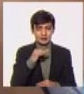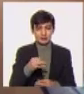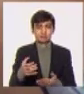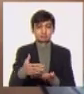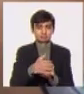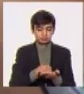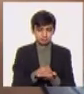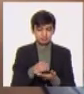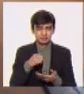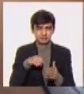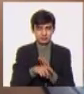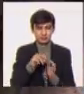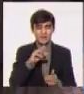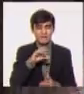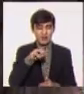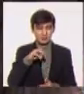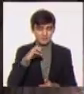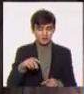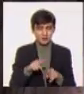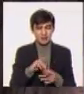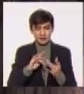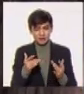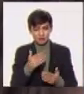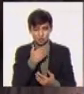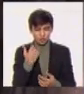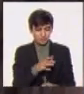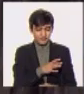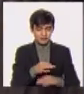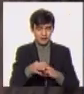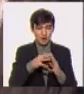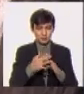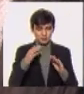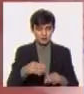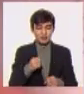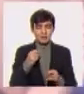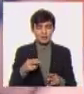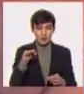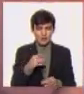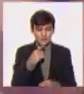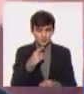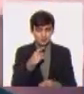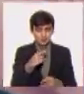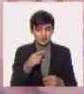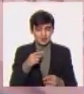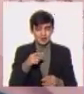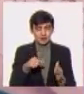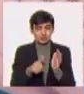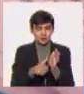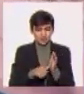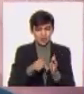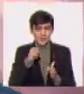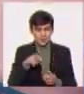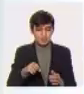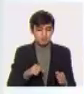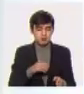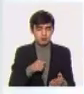облысында 26 елді мекенде интернет мүлдем жоқ. Облыстық білім басқармасы мамандары бұл мәселе 6 сәуірге дейін толық шешіледі деп